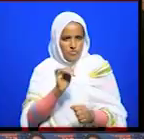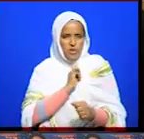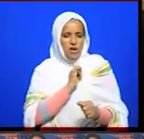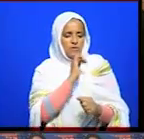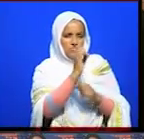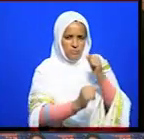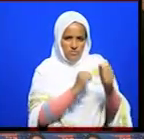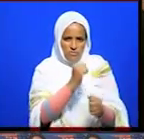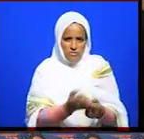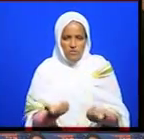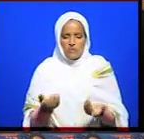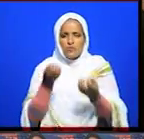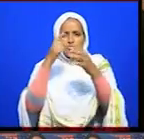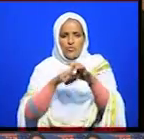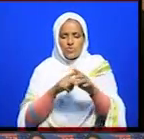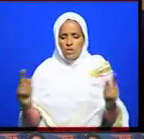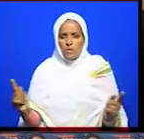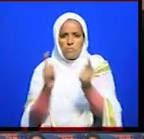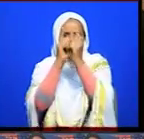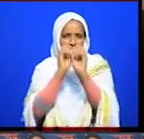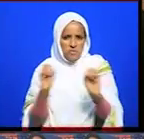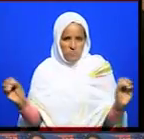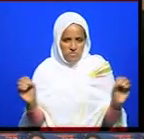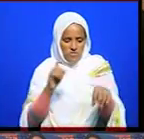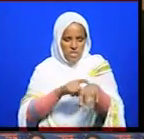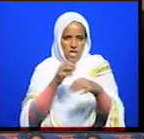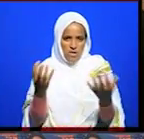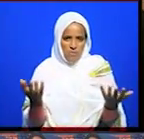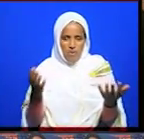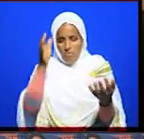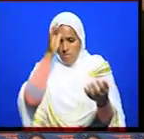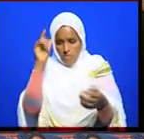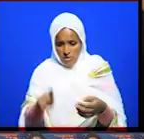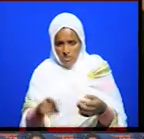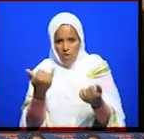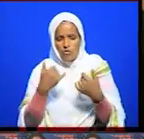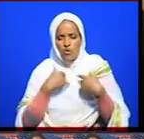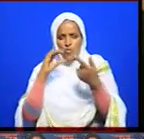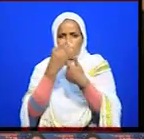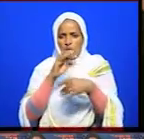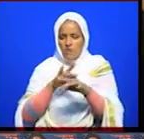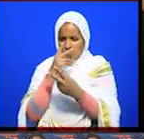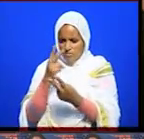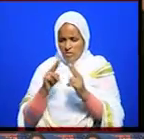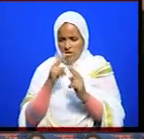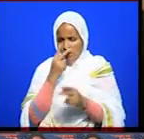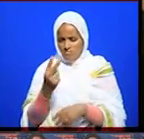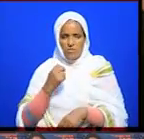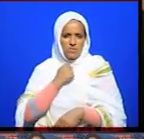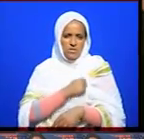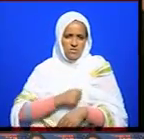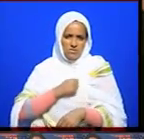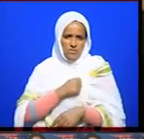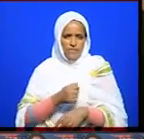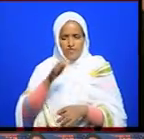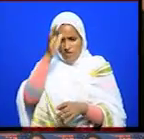አባቶችም ለራሳቸው ይሮጣሉ፣ ልጆችም ለራሳቸው ይሮጣሉ። ብዙ ጊዜ አለመገናኛኘትም አለ። አባት ቢመጡም እንኳን አሁን ያለው